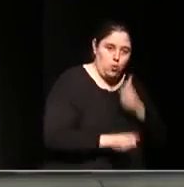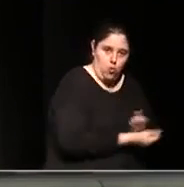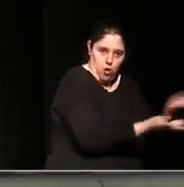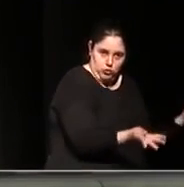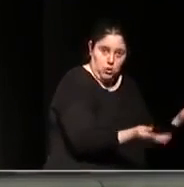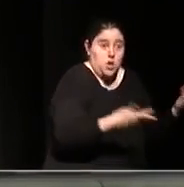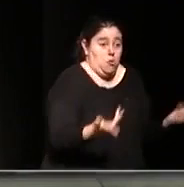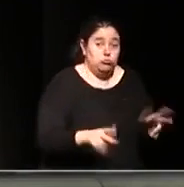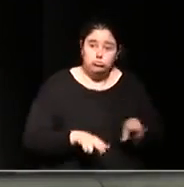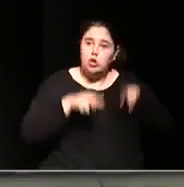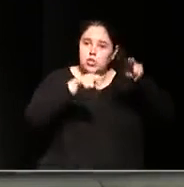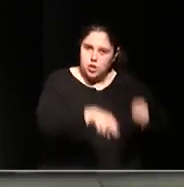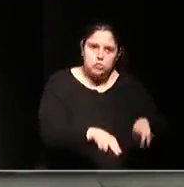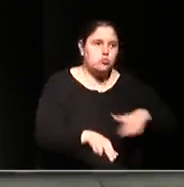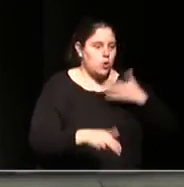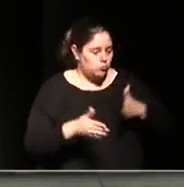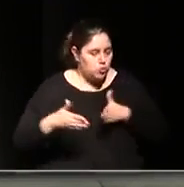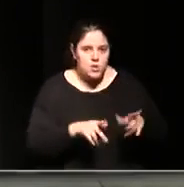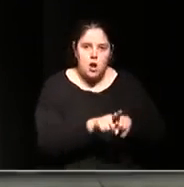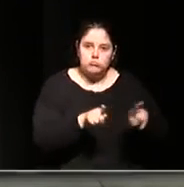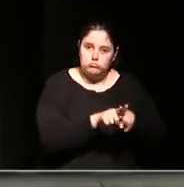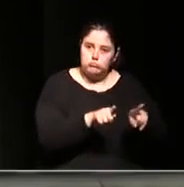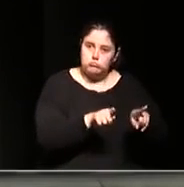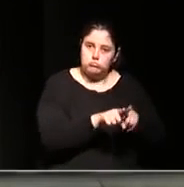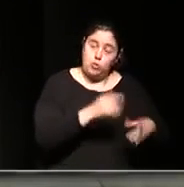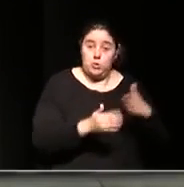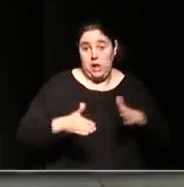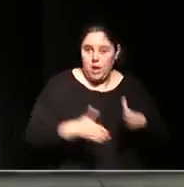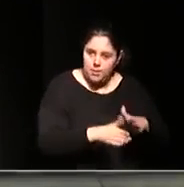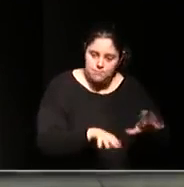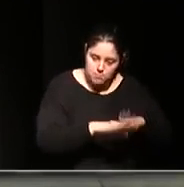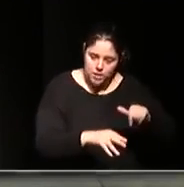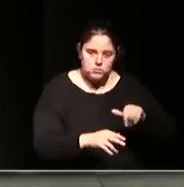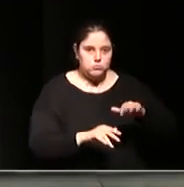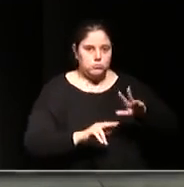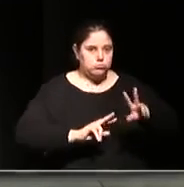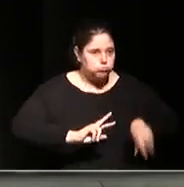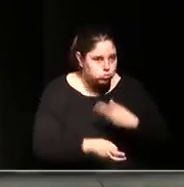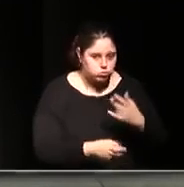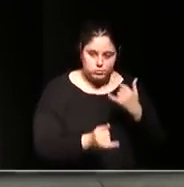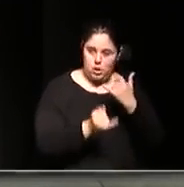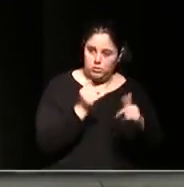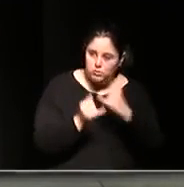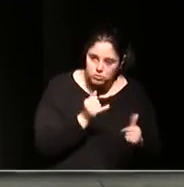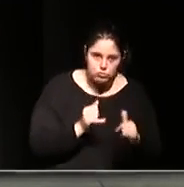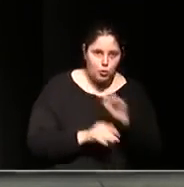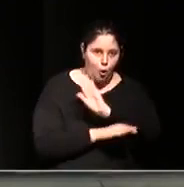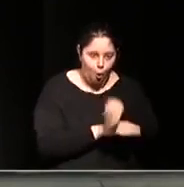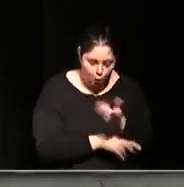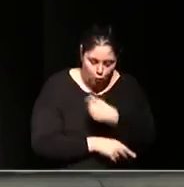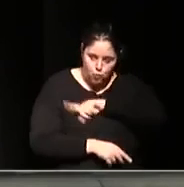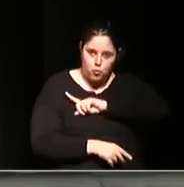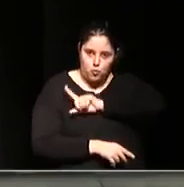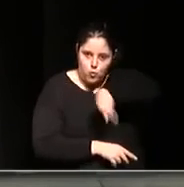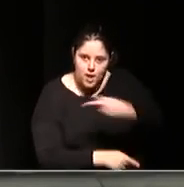dijous podem començar un camí de reconstrucció del nostre país, recosir-nos, cuidar-nos, iniciar